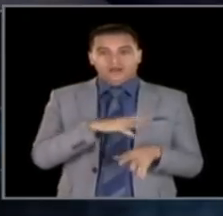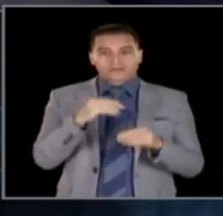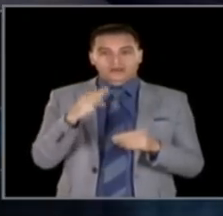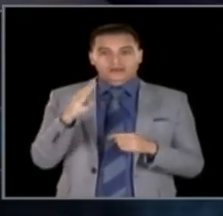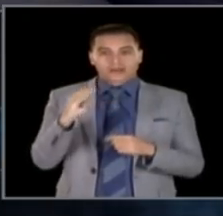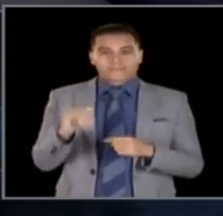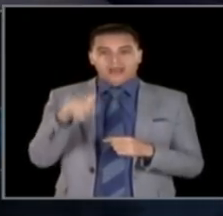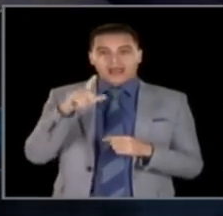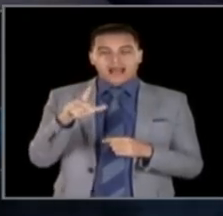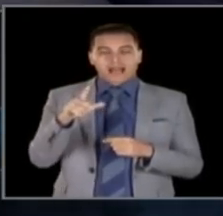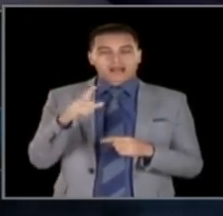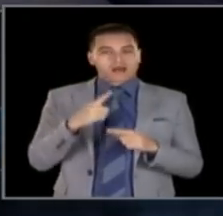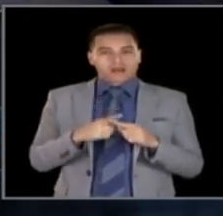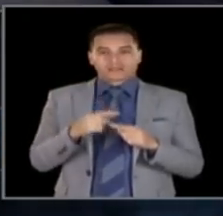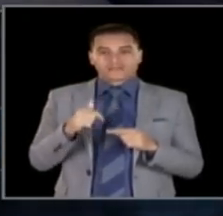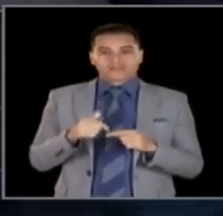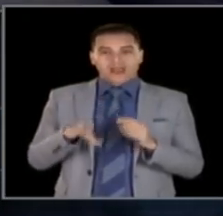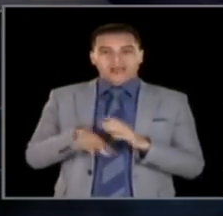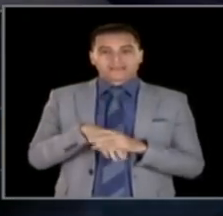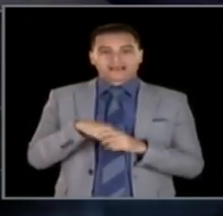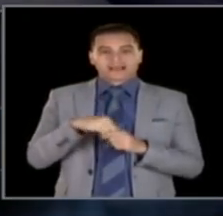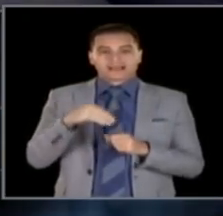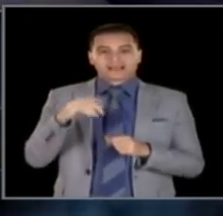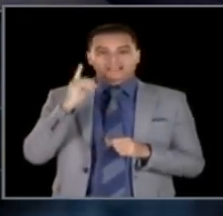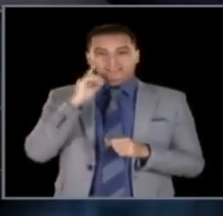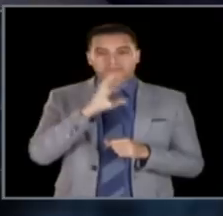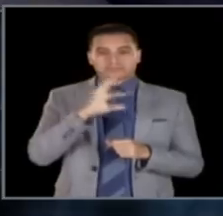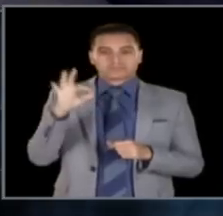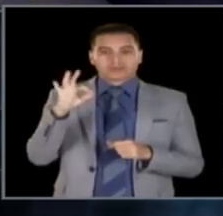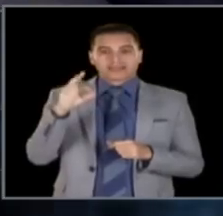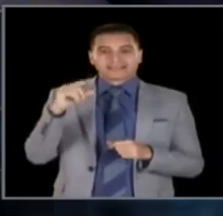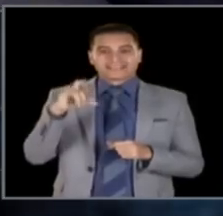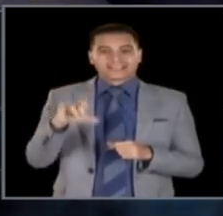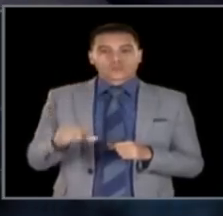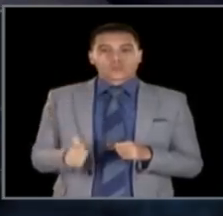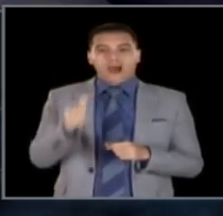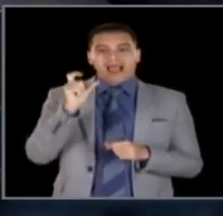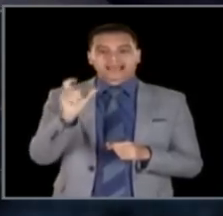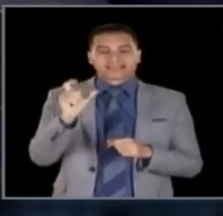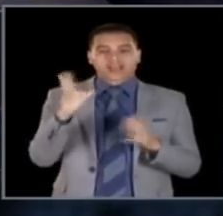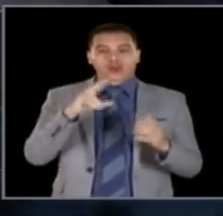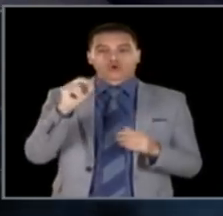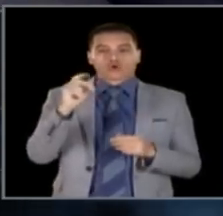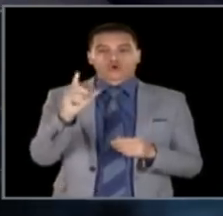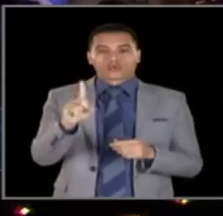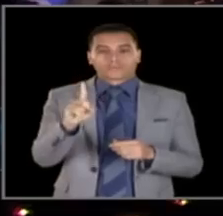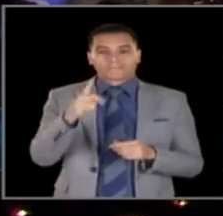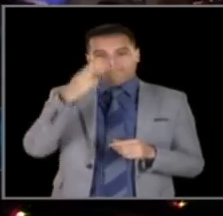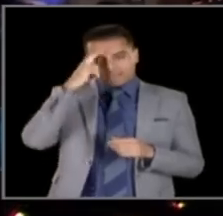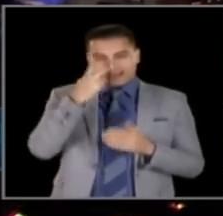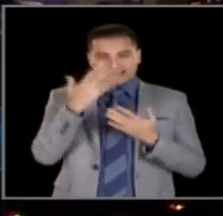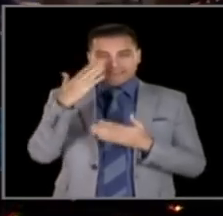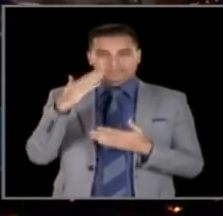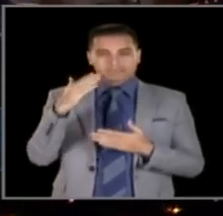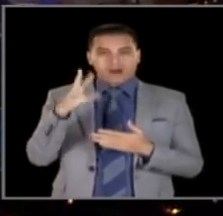جمال غطاني. غلط. تم إنشاء ديوان الجن في عهد أحد الخلفاء الراشدين، فمن هو؟ هارون الرشيد.